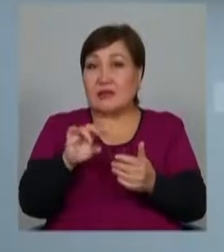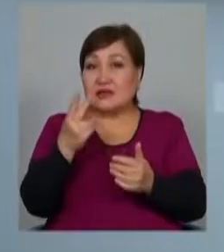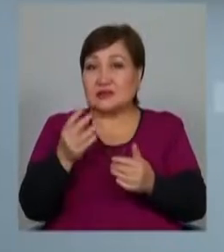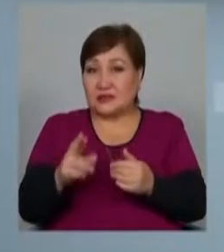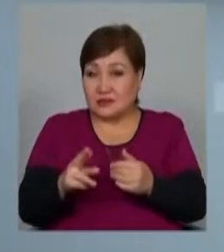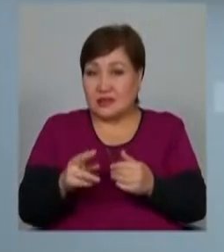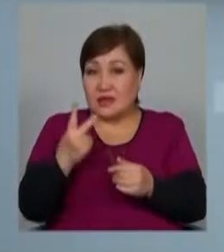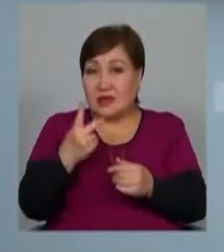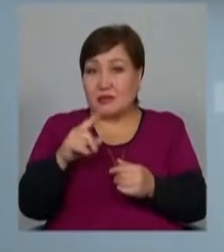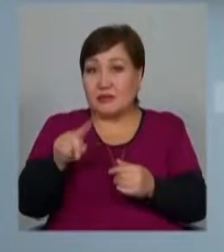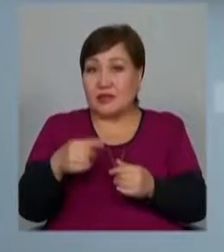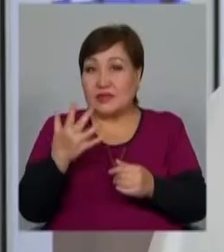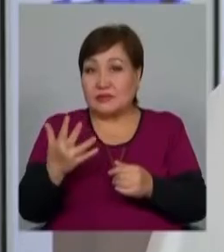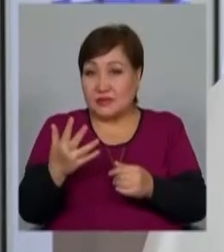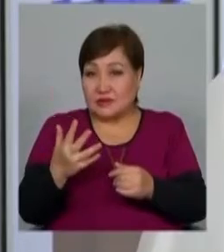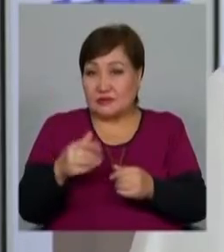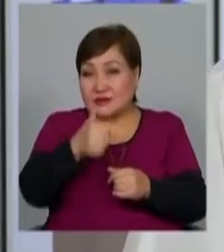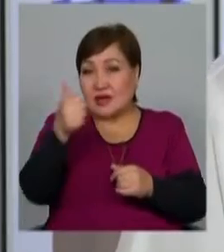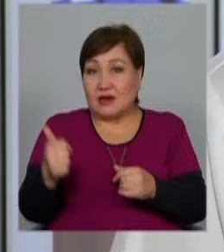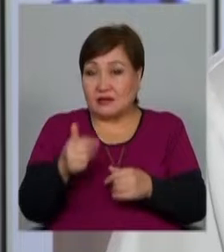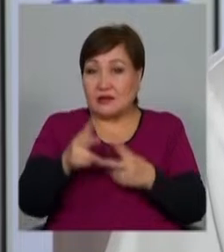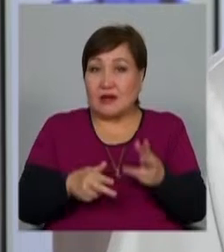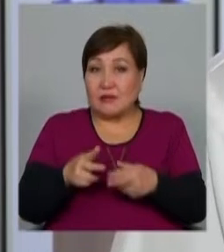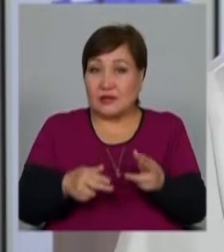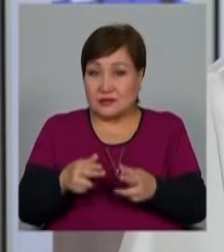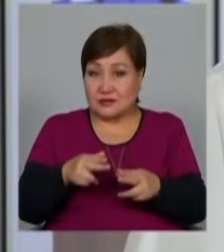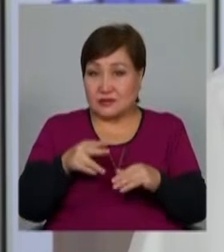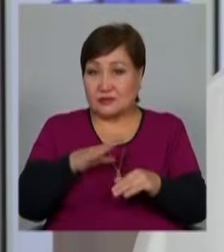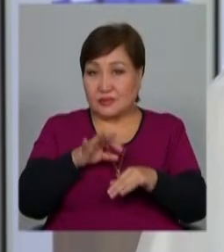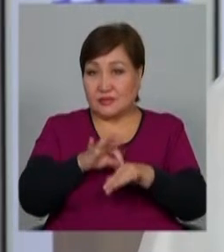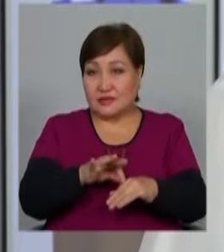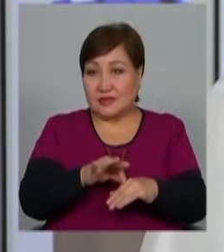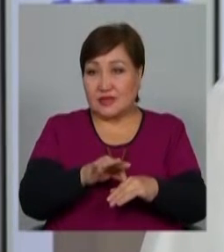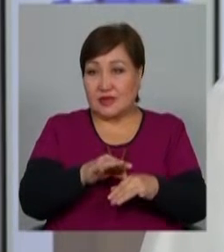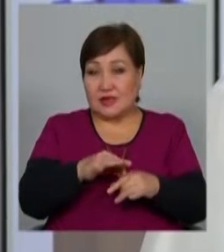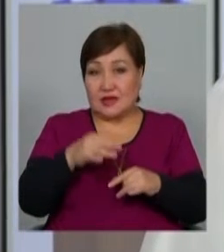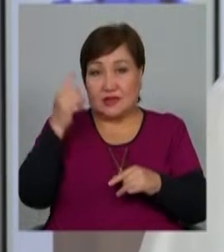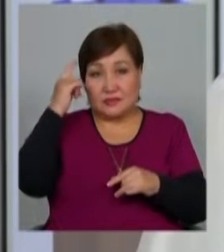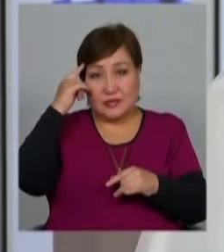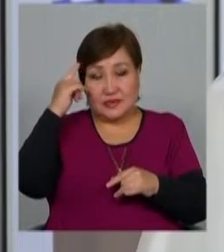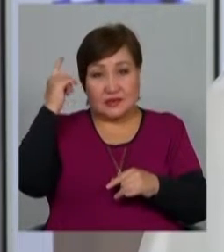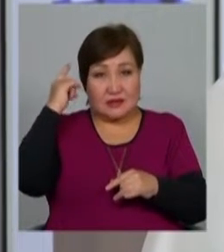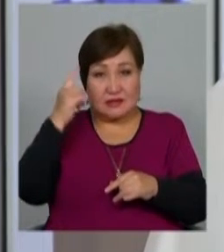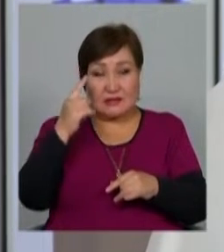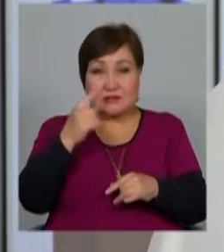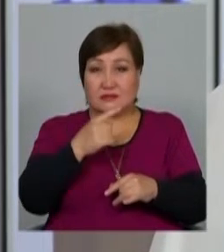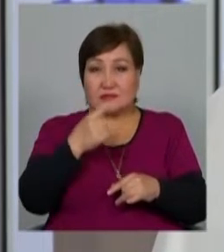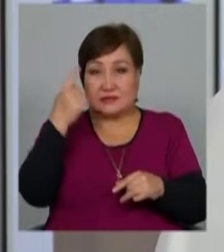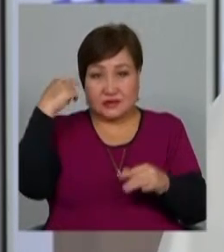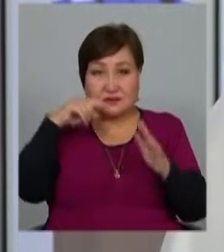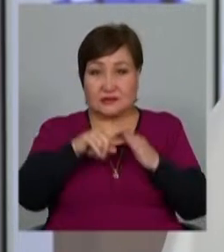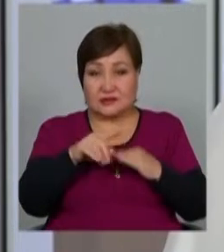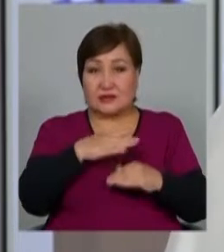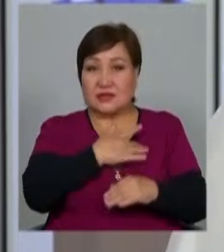Қазір науқастың жағдайы ауыр. Мойын аймағында жаңағы қалқанша безі мен кеңірдектің зақымдалуы бар. Ол жараларын бәрі